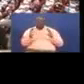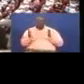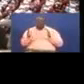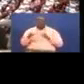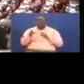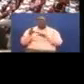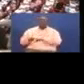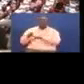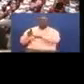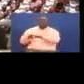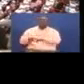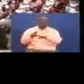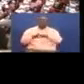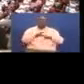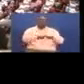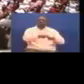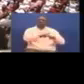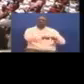Kaeni.